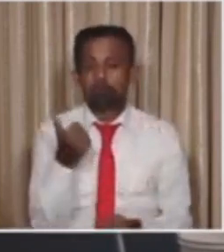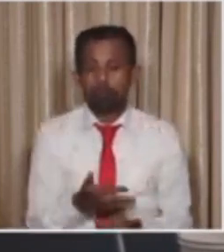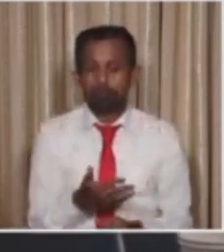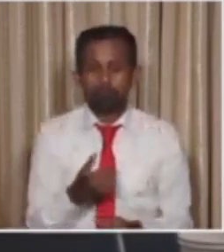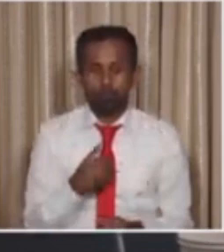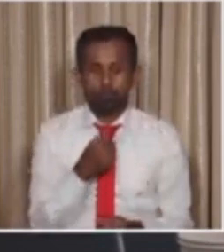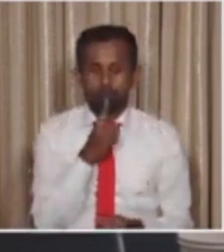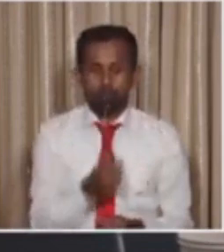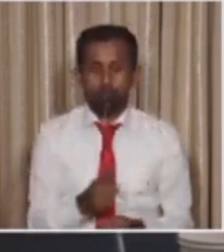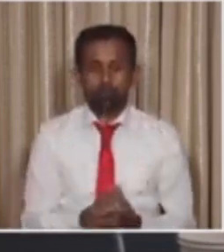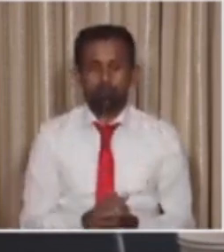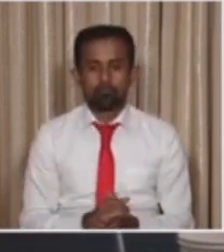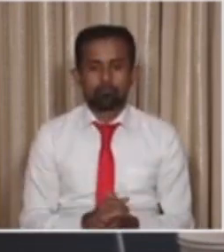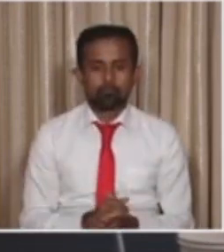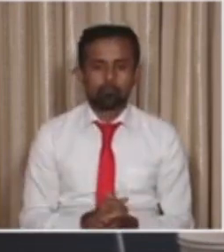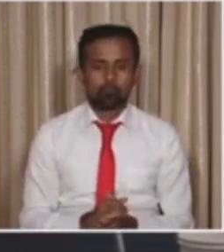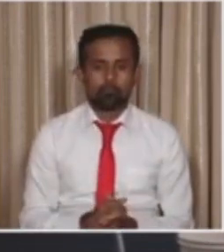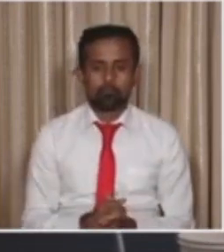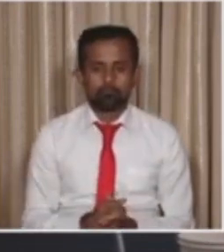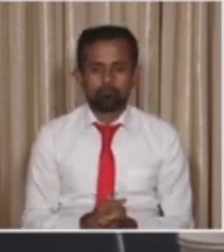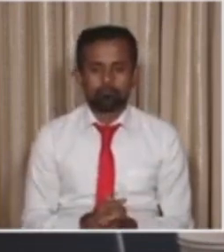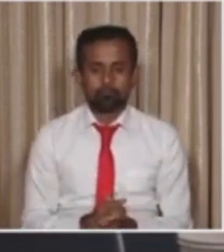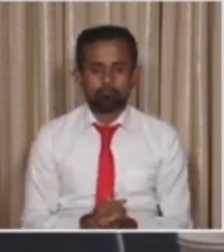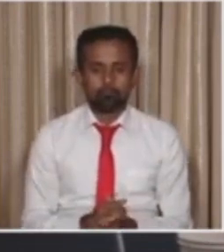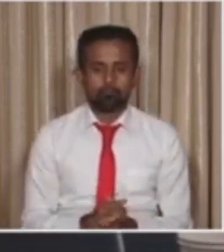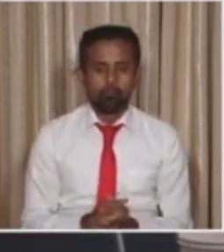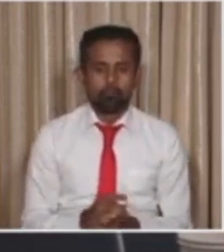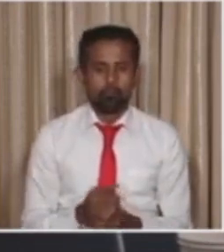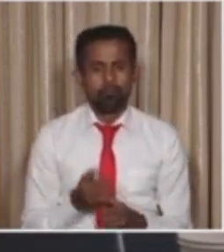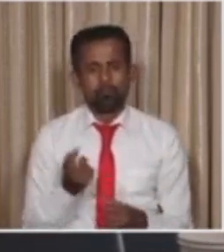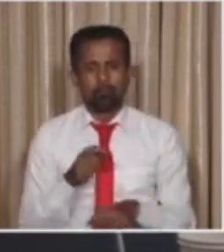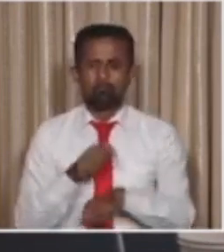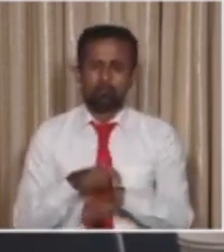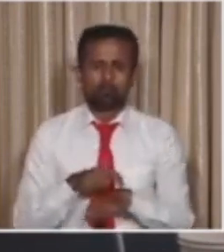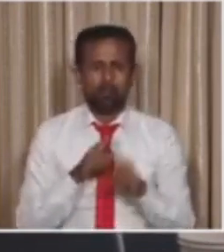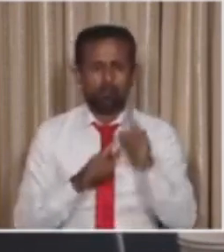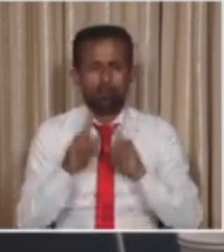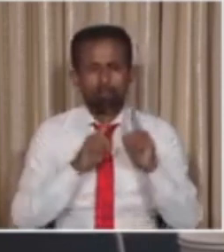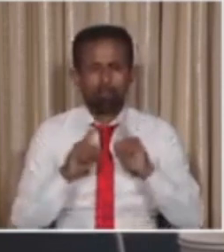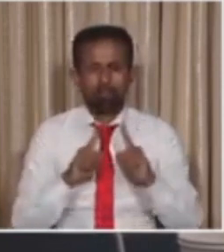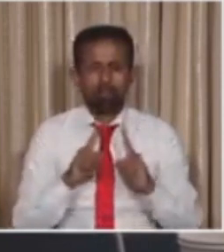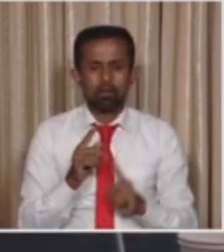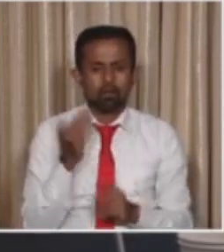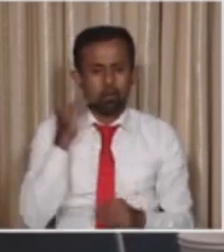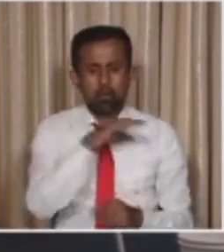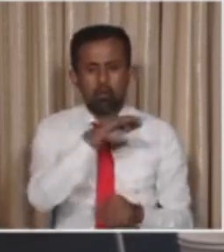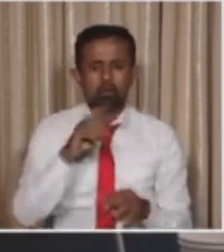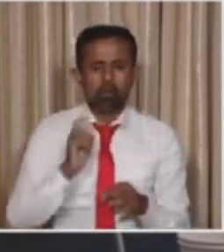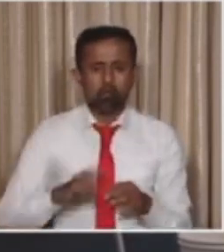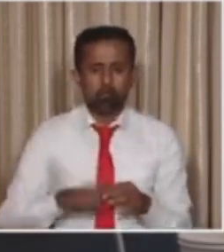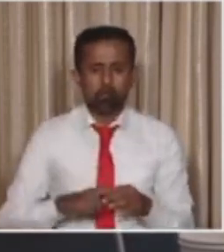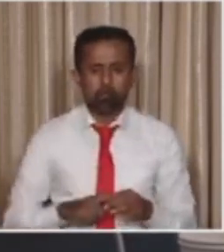போல ஒவ்வொரு தடவையும் நாங்கள் பேசும் பொழுது மக்களுடைய பிரச்சனைகளுக்கு